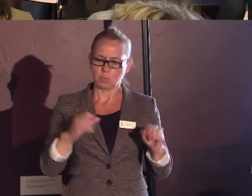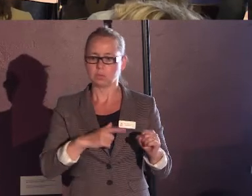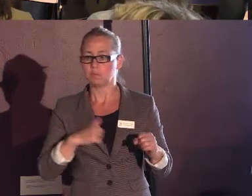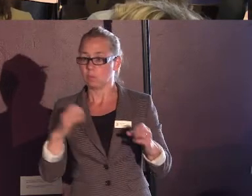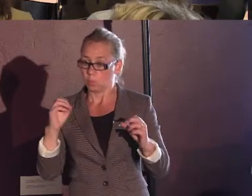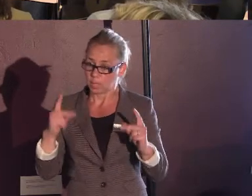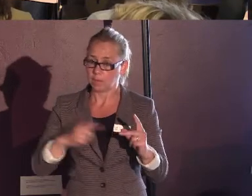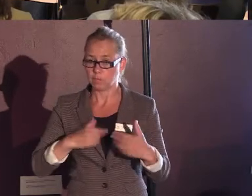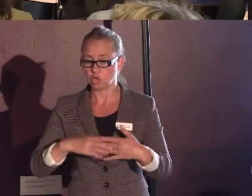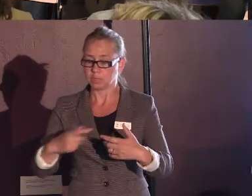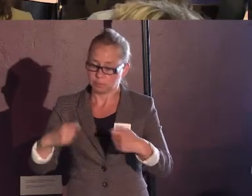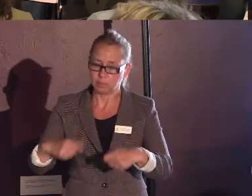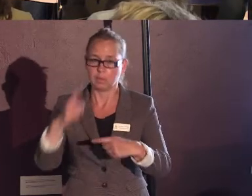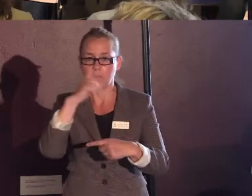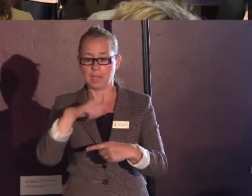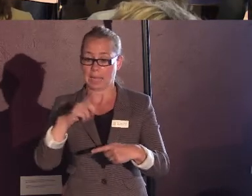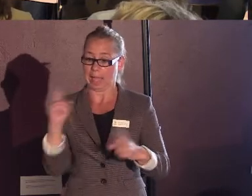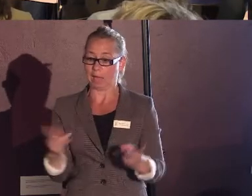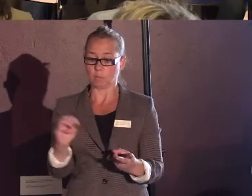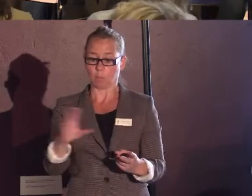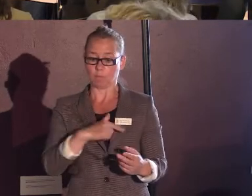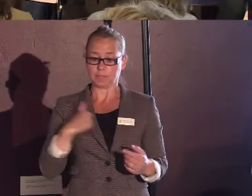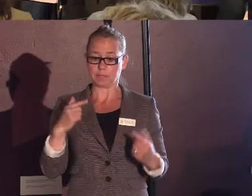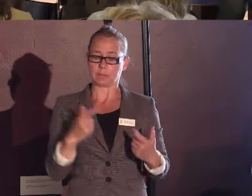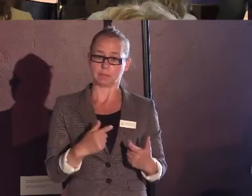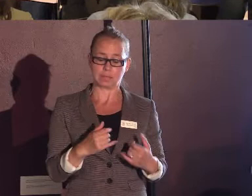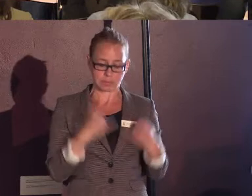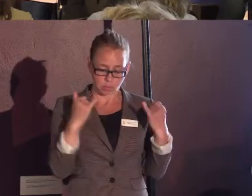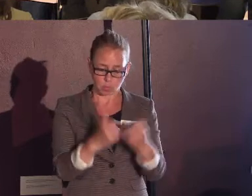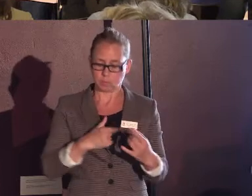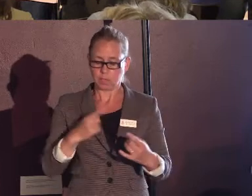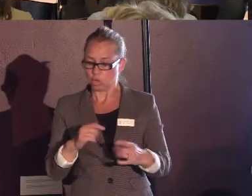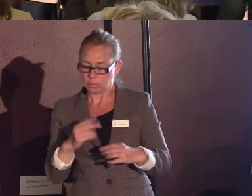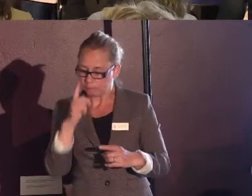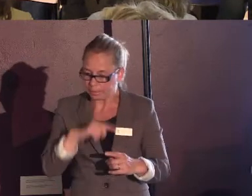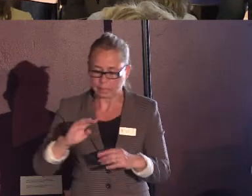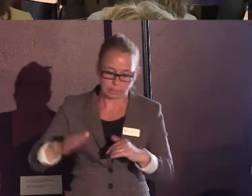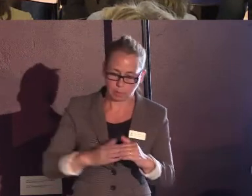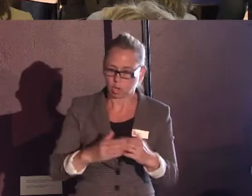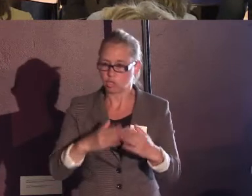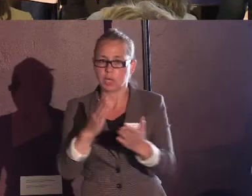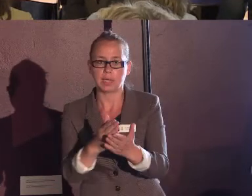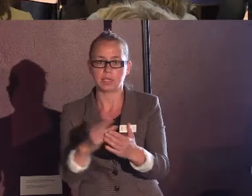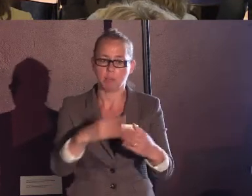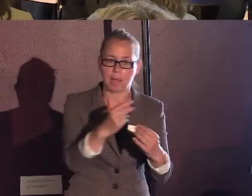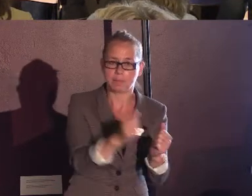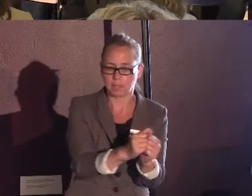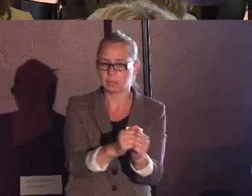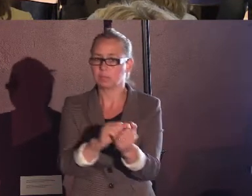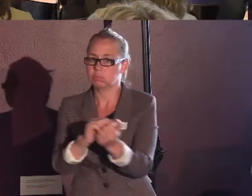lite fel, tänker jag. Även för en institution att trampa i klaveret och göra om och göra rätt. Eller på ett annat